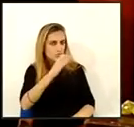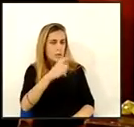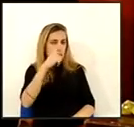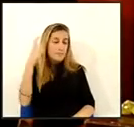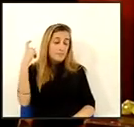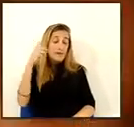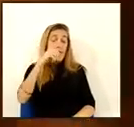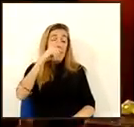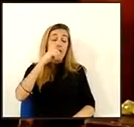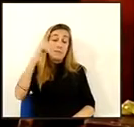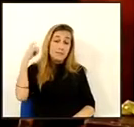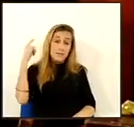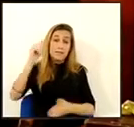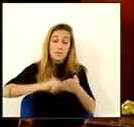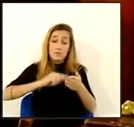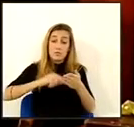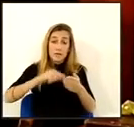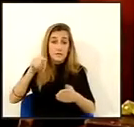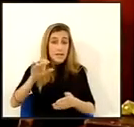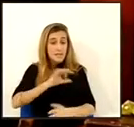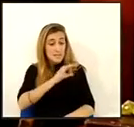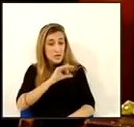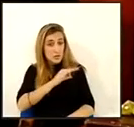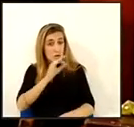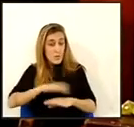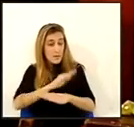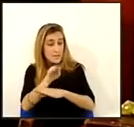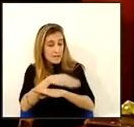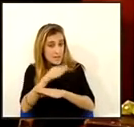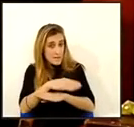pels serveis de dinamització i manteniment del contingut de les xarxes socials de l'Ajuntament